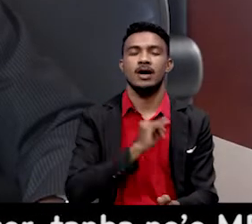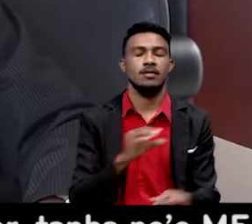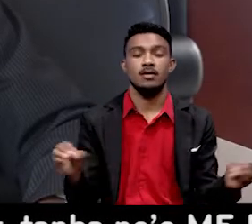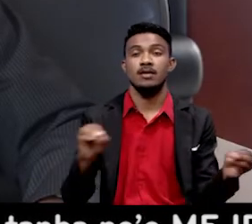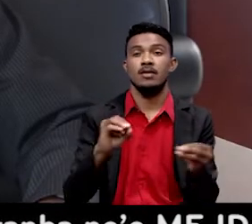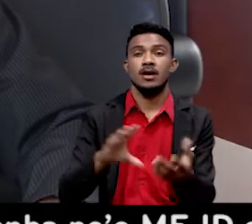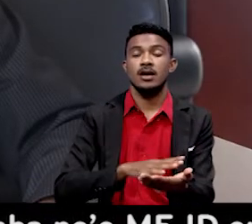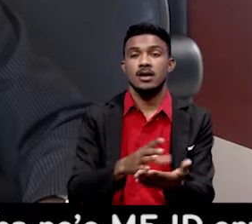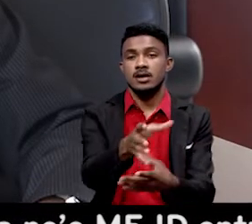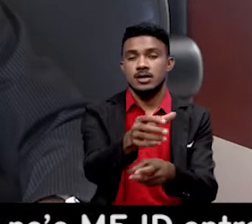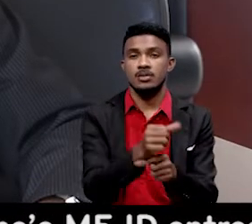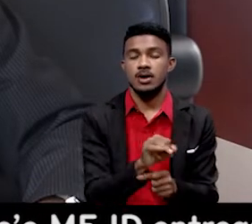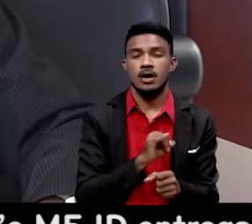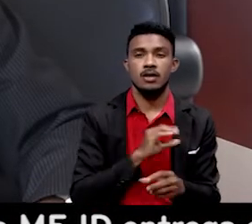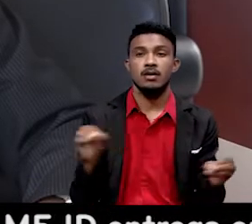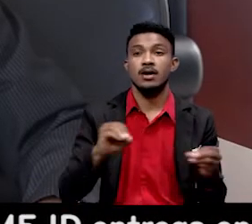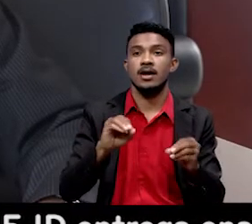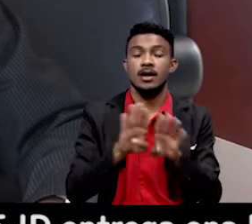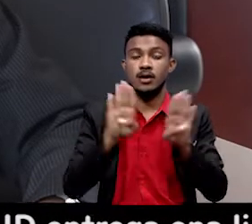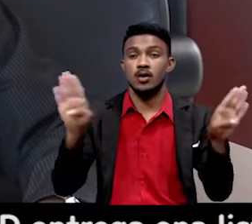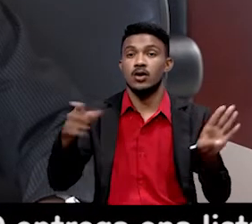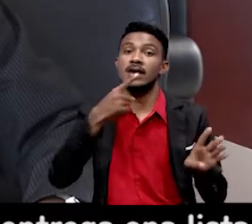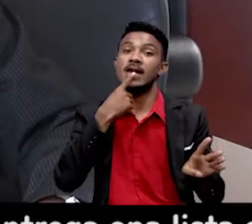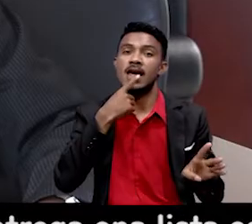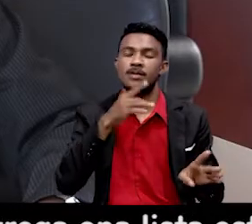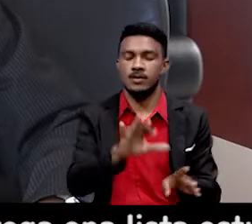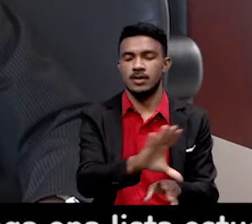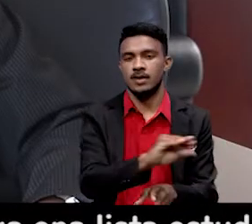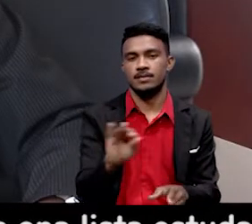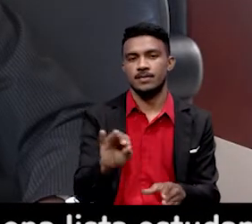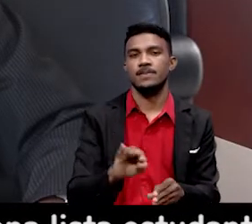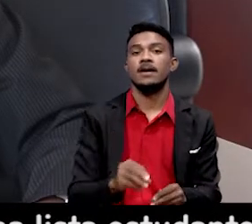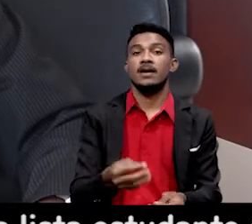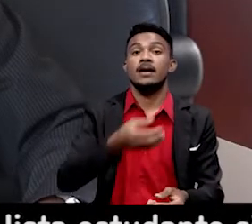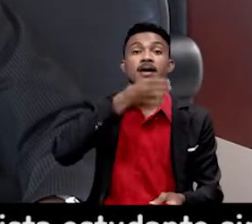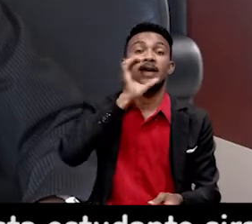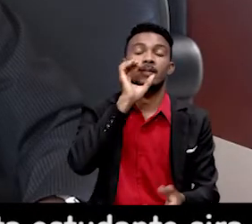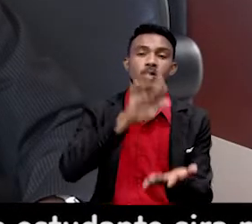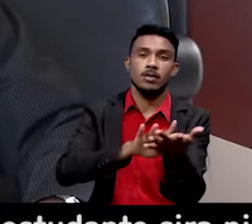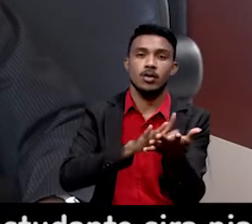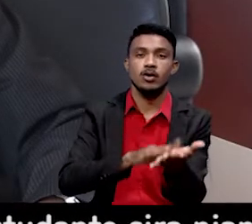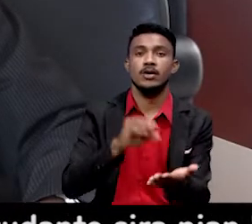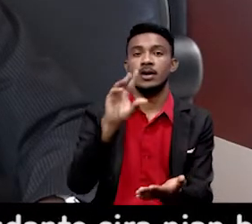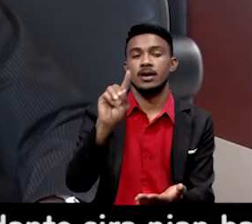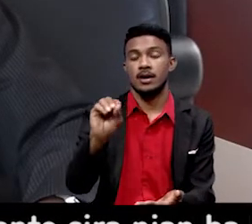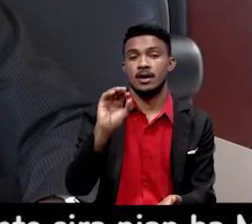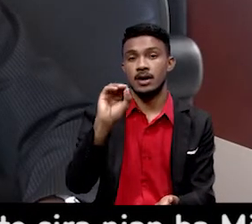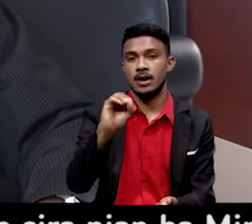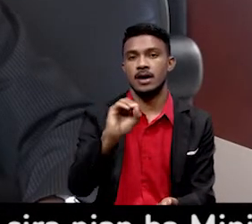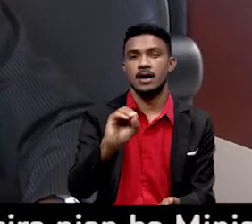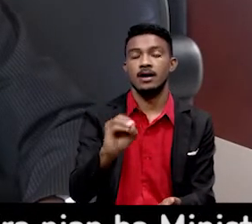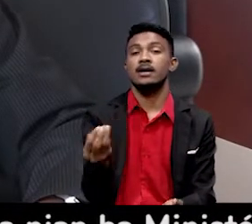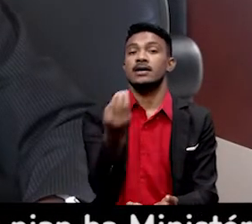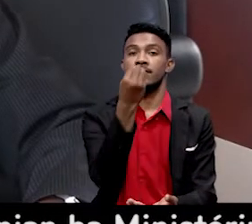la la la la loke ibu, be ne deu rema e moruk ne. Ha. Ne, be ne cara e moruk ne hira mak ne, hau sintian sa ne